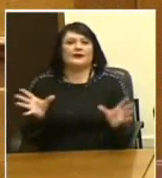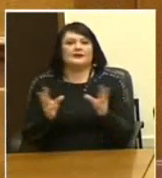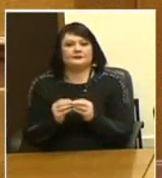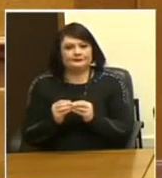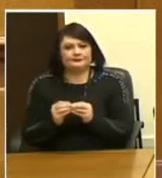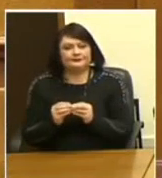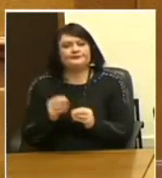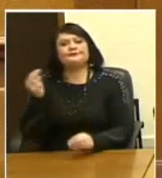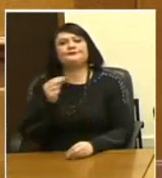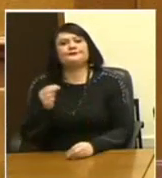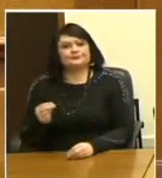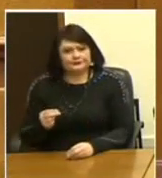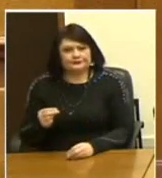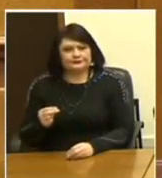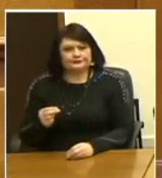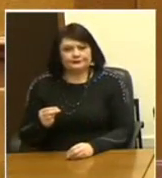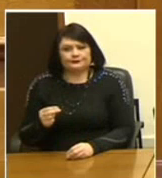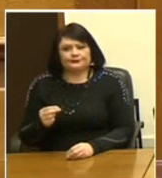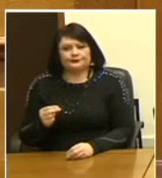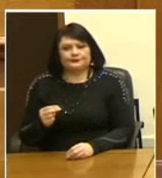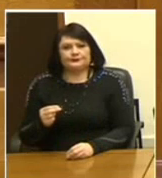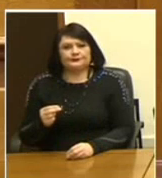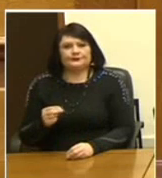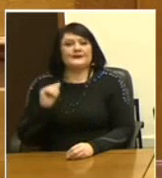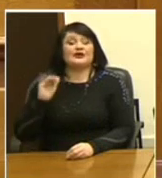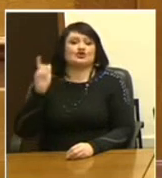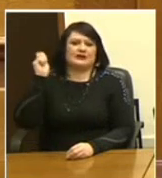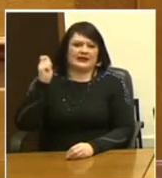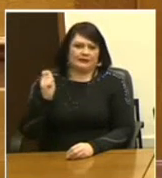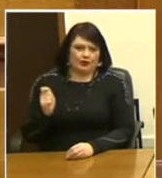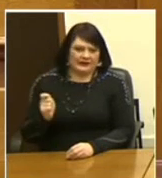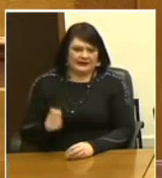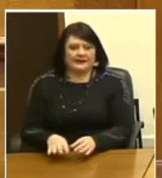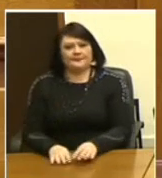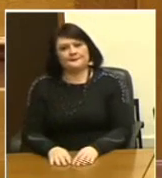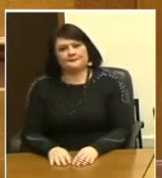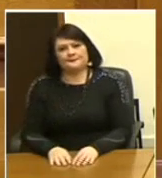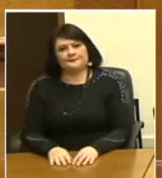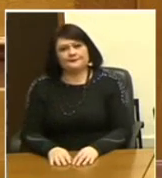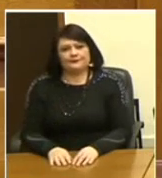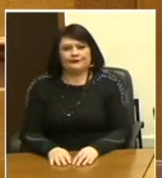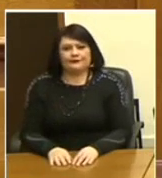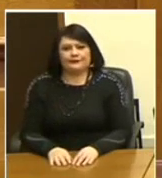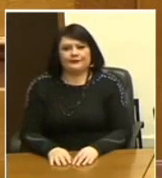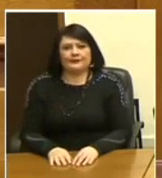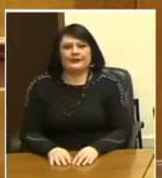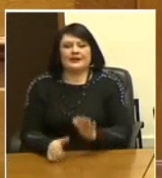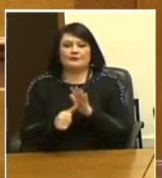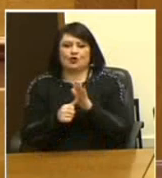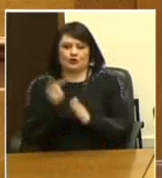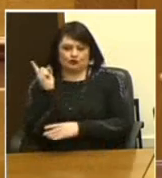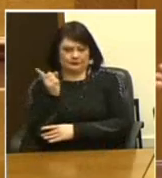στα θέματα της εξωτερικής πολιτικής. Κύριε Σιρμαλένιο, γυρίστε μπροστά παρακαλώ.